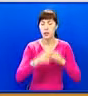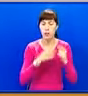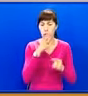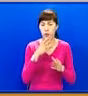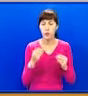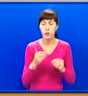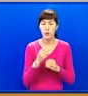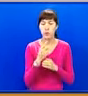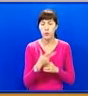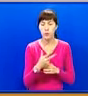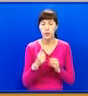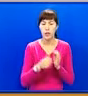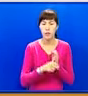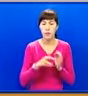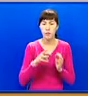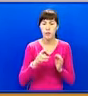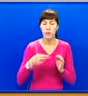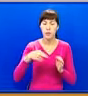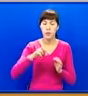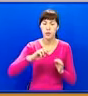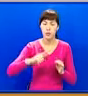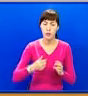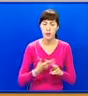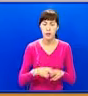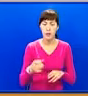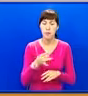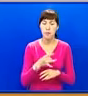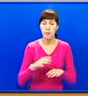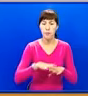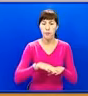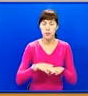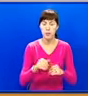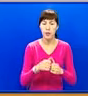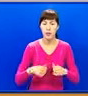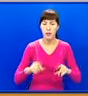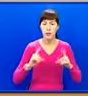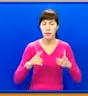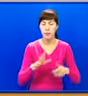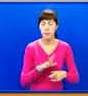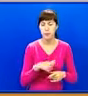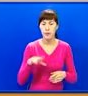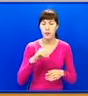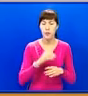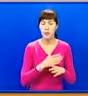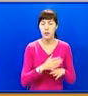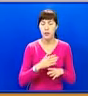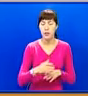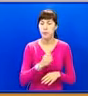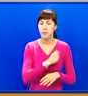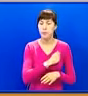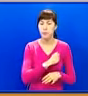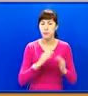қосымша 13,6 миллиард теңге керек. Оны республикалық бюджеттік комиссия мақұлдады. Барлық санаттағы